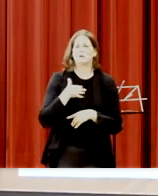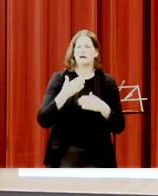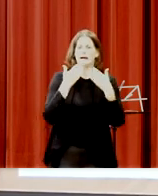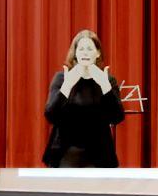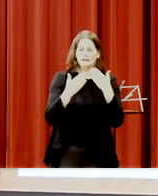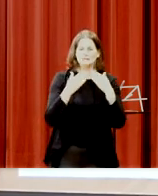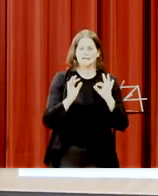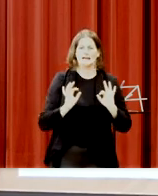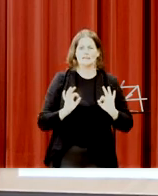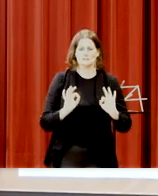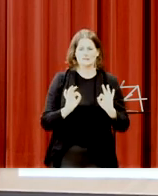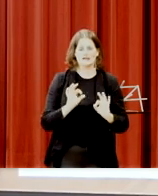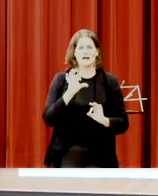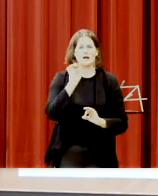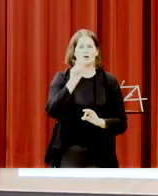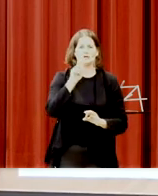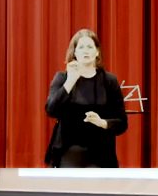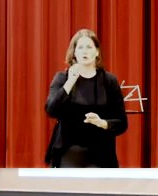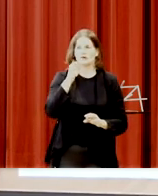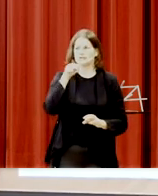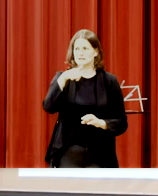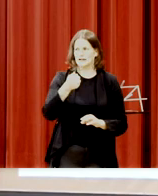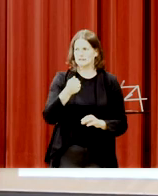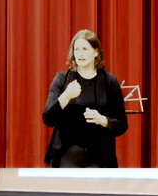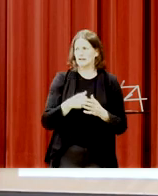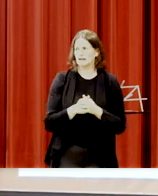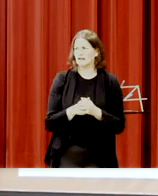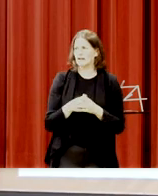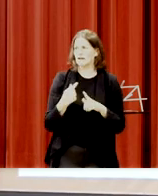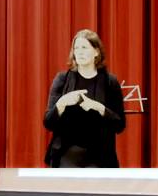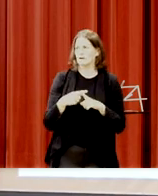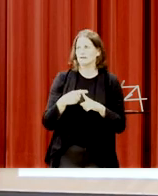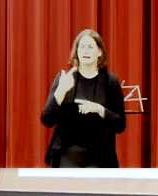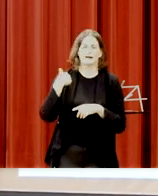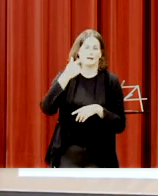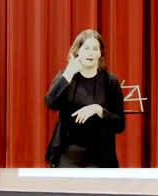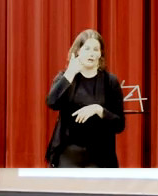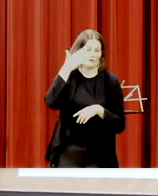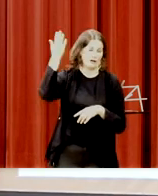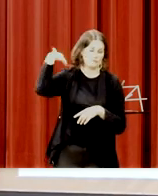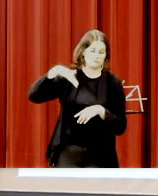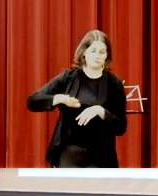professor a aquells barracons de la laboral que la Susana i el David